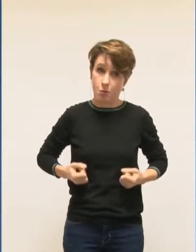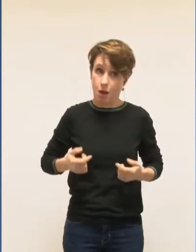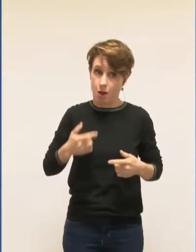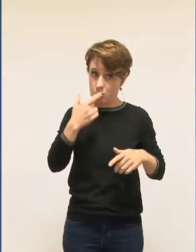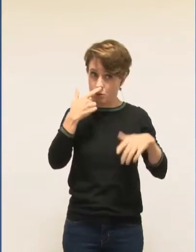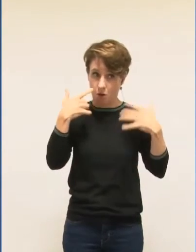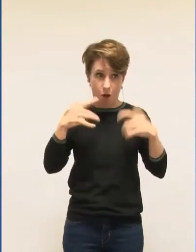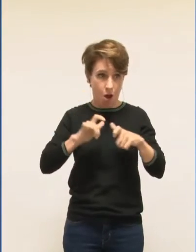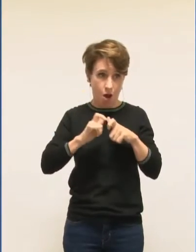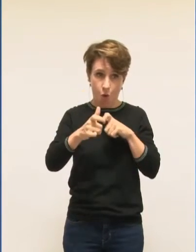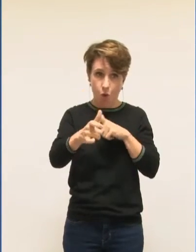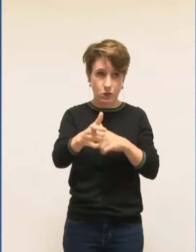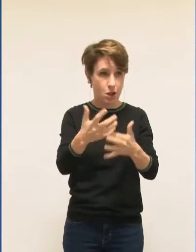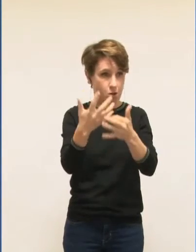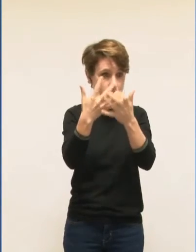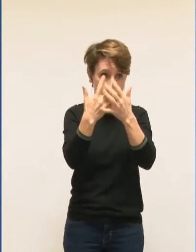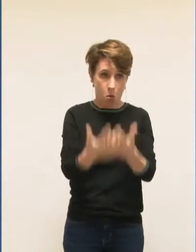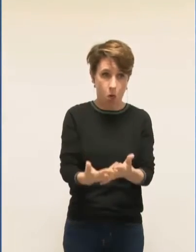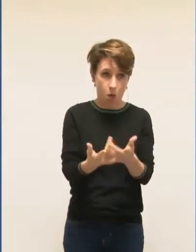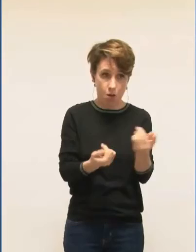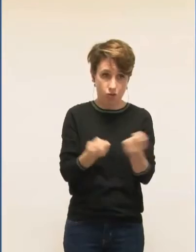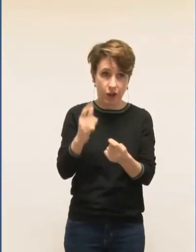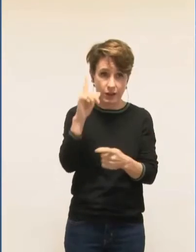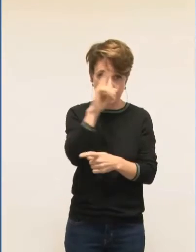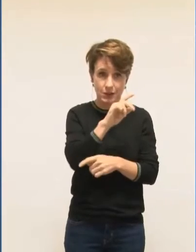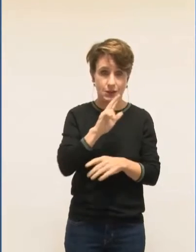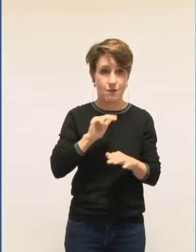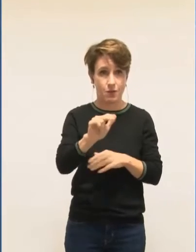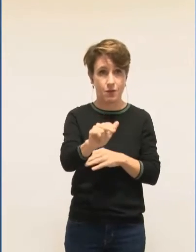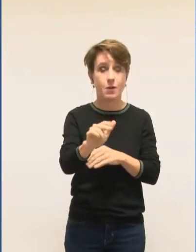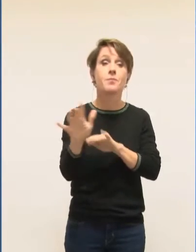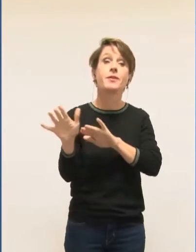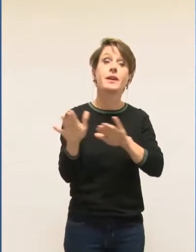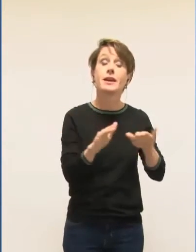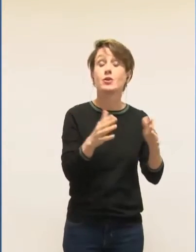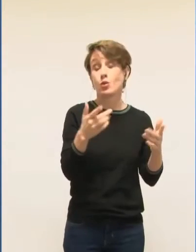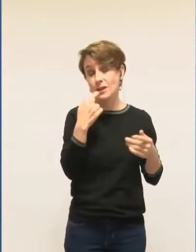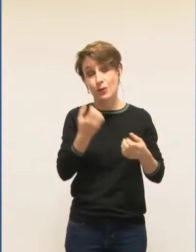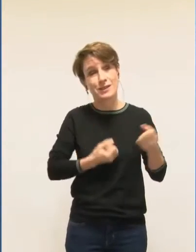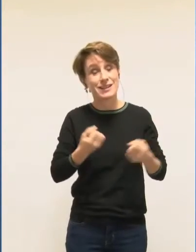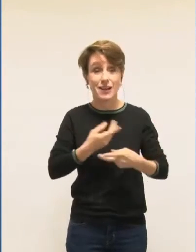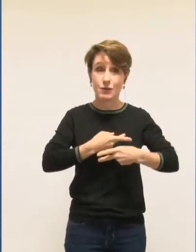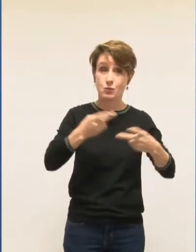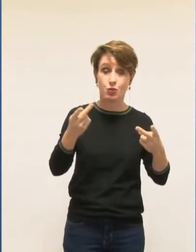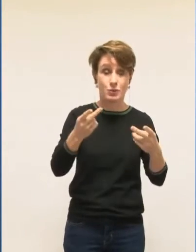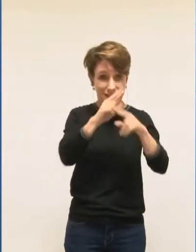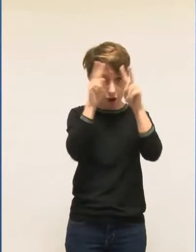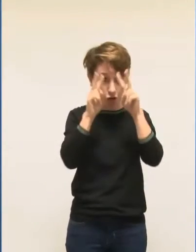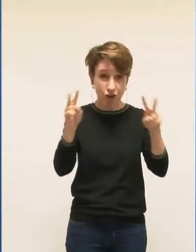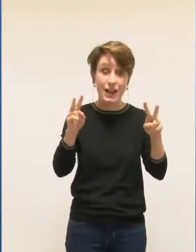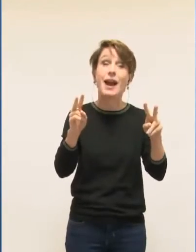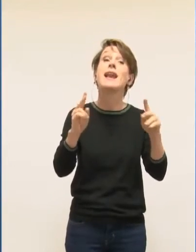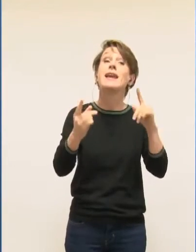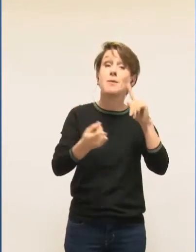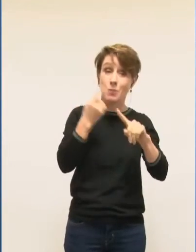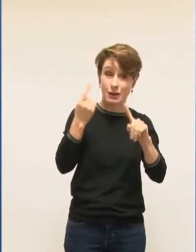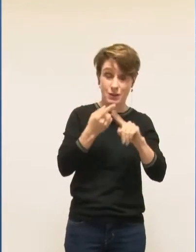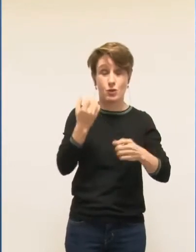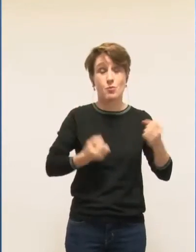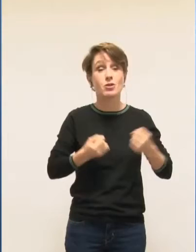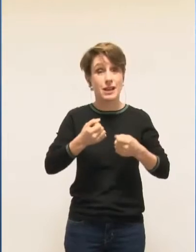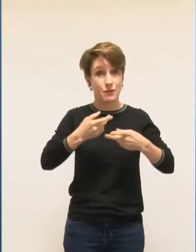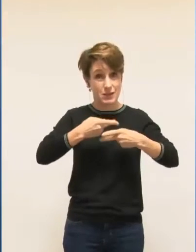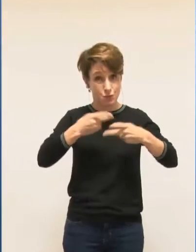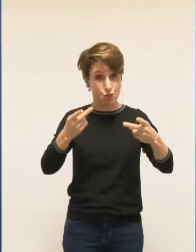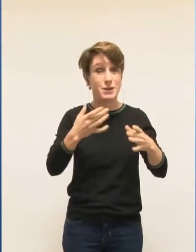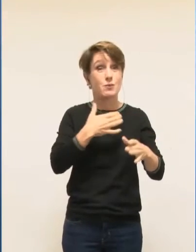gérer. Et par conséquent, le service public en général, mais le service public municipal en particulier, doivent